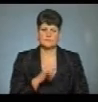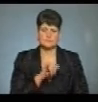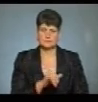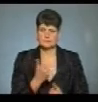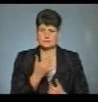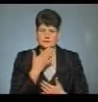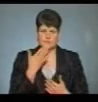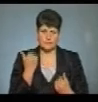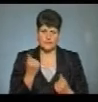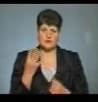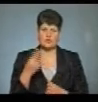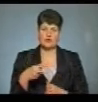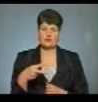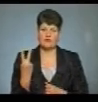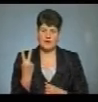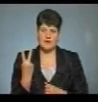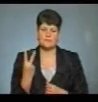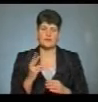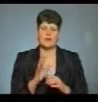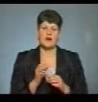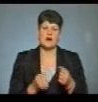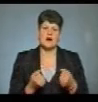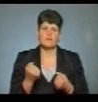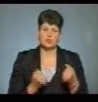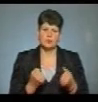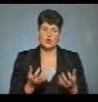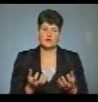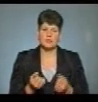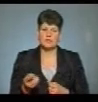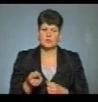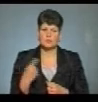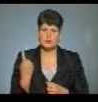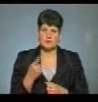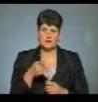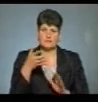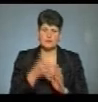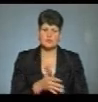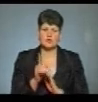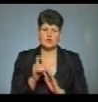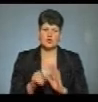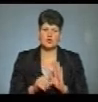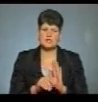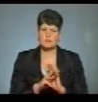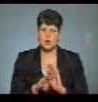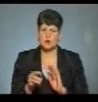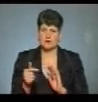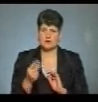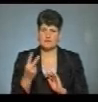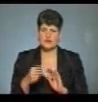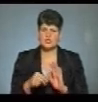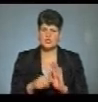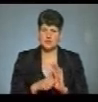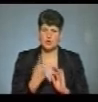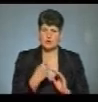42 автомобілі екстреної медичної допомоги отримала Тернопільська область. На них витратили 106 мільйонів гривень. 26 з